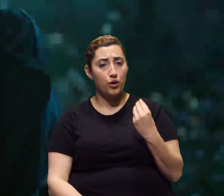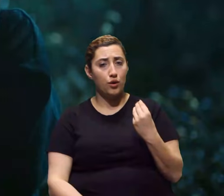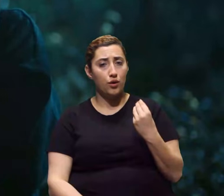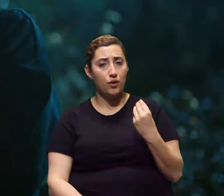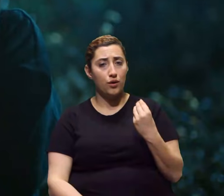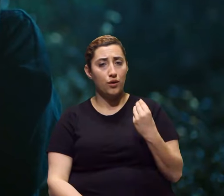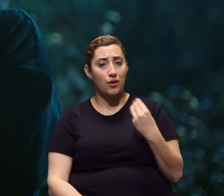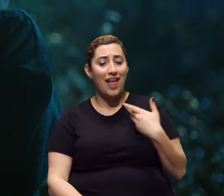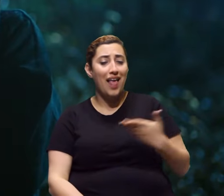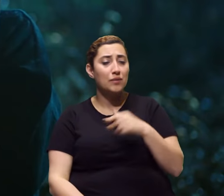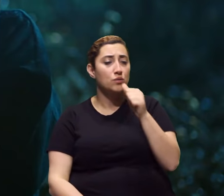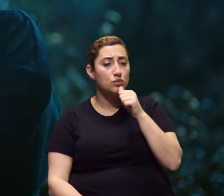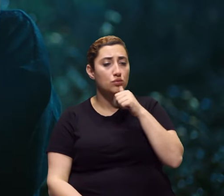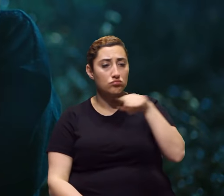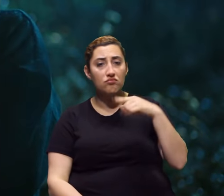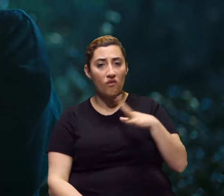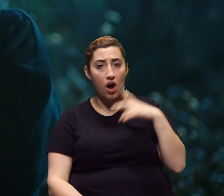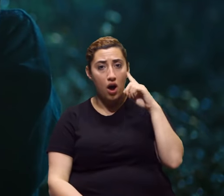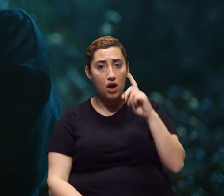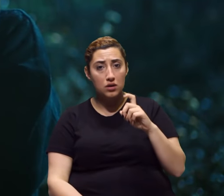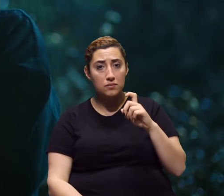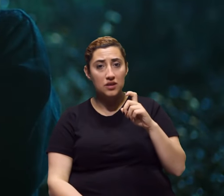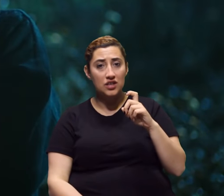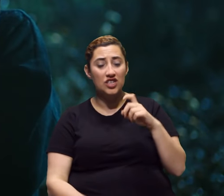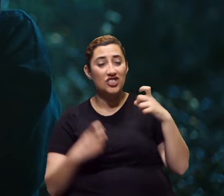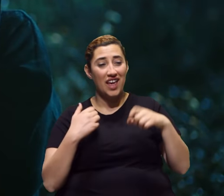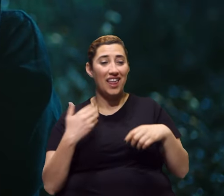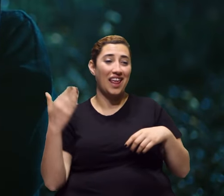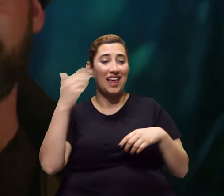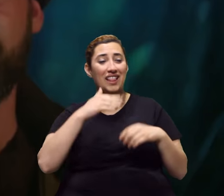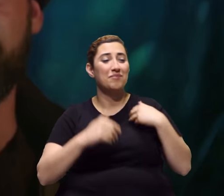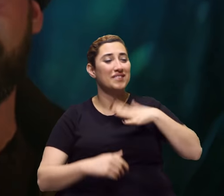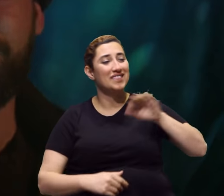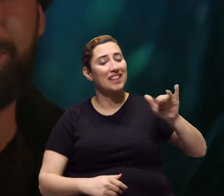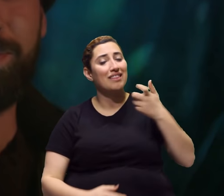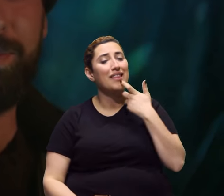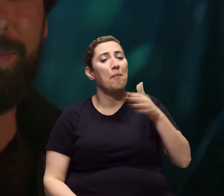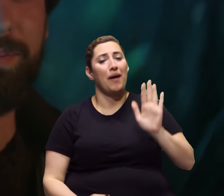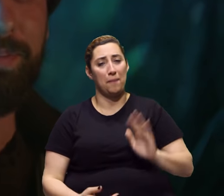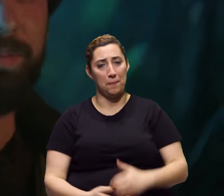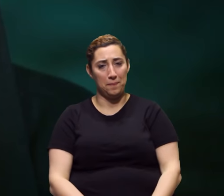Var mıdır ekmeğimiz suyumuz? Şehre varıp istemeyelim.